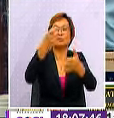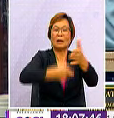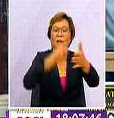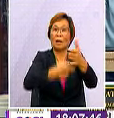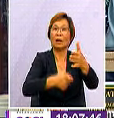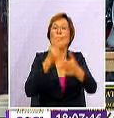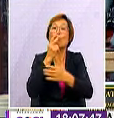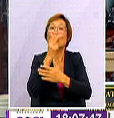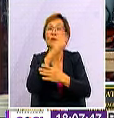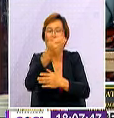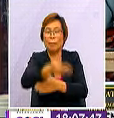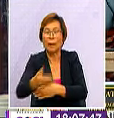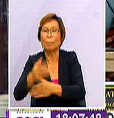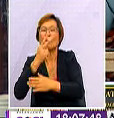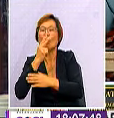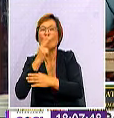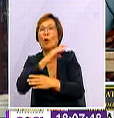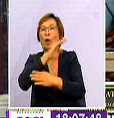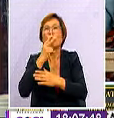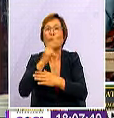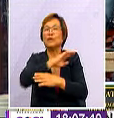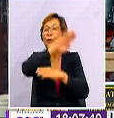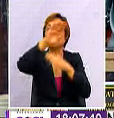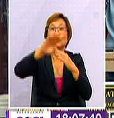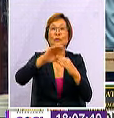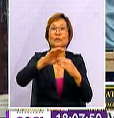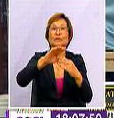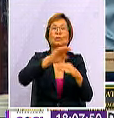ke atas rokok dan produk tembakau di semua pulau bebas cukai.